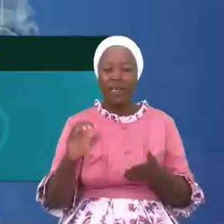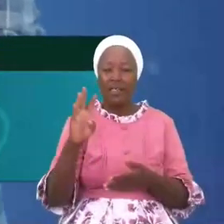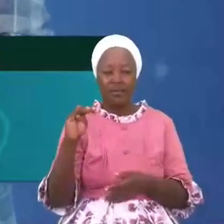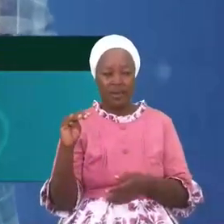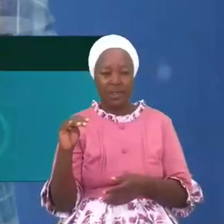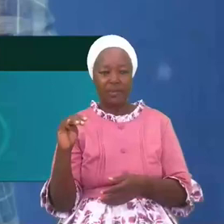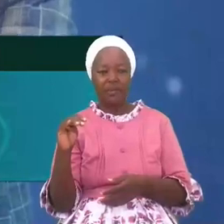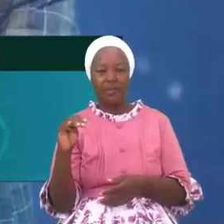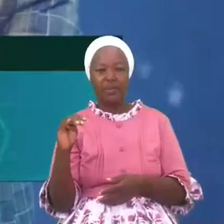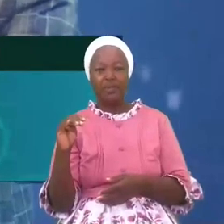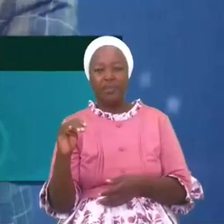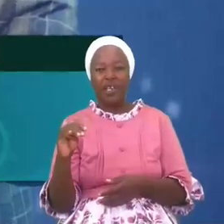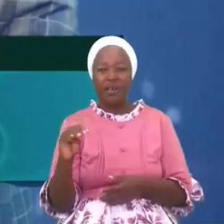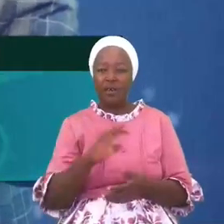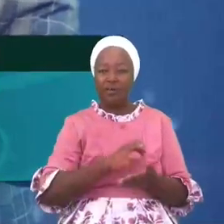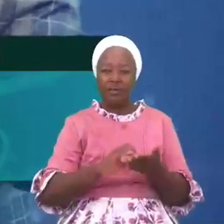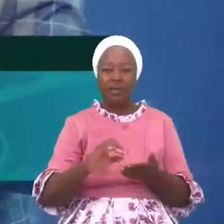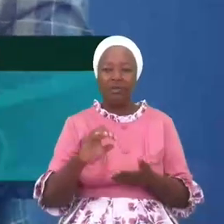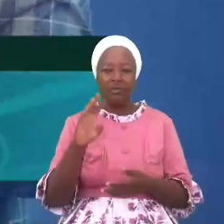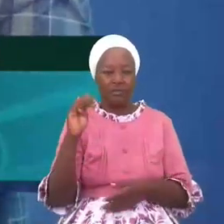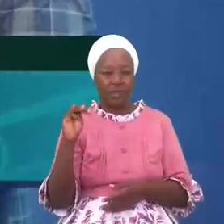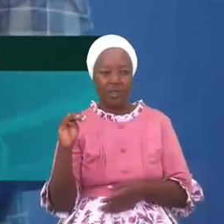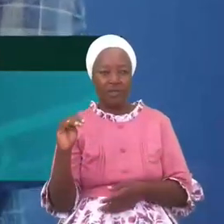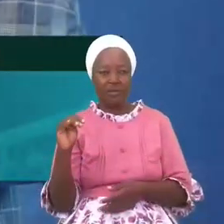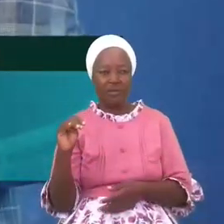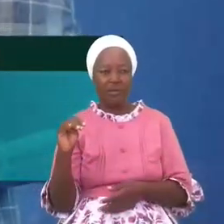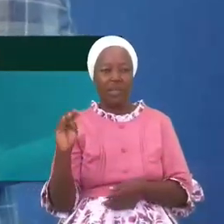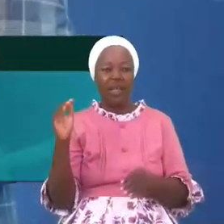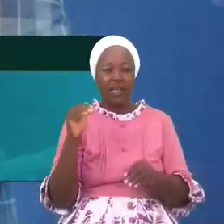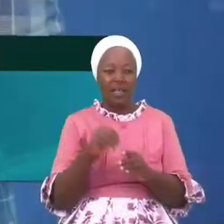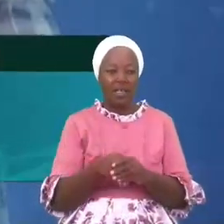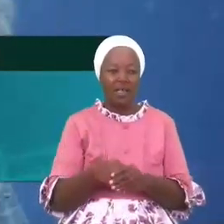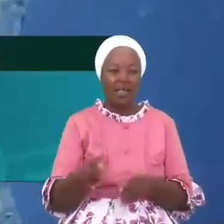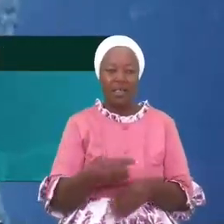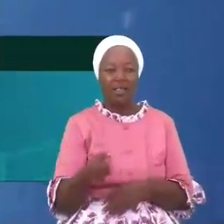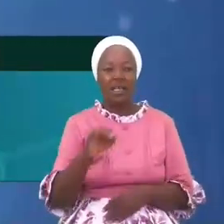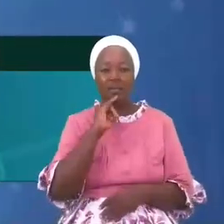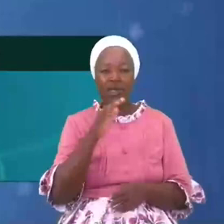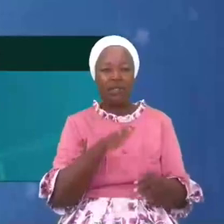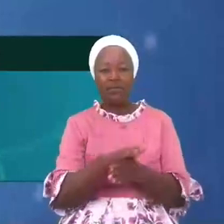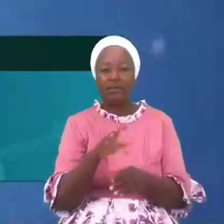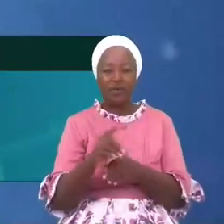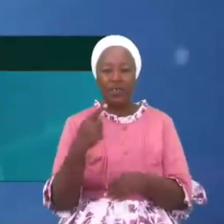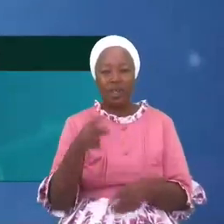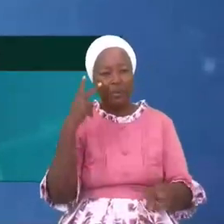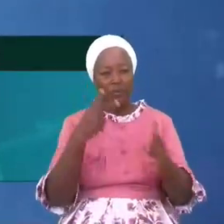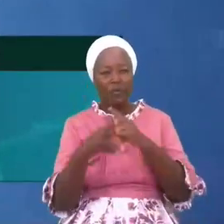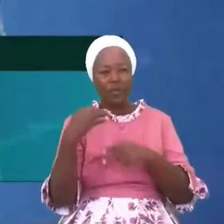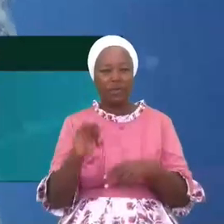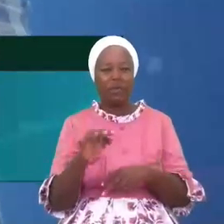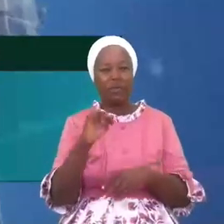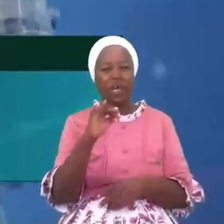Matthieu 13, verset 14. Et pour eux s'accomplit cette prophétie d'Ésaïe.